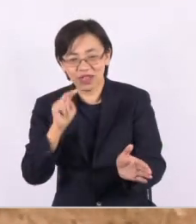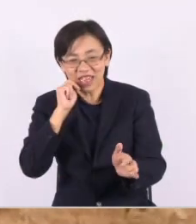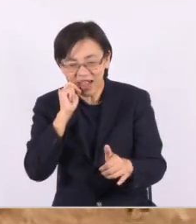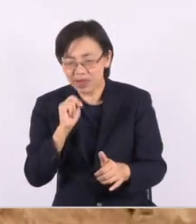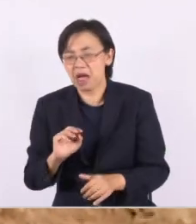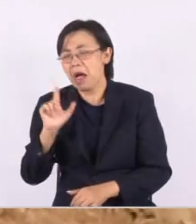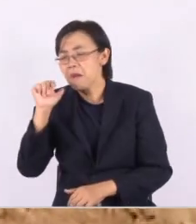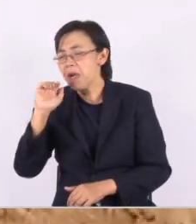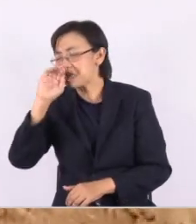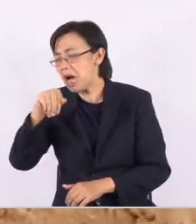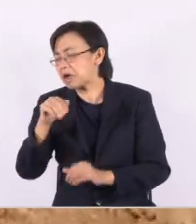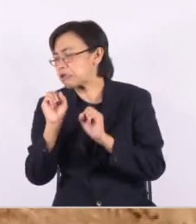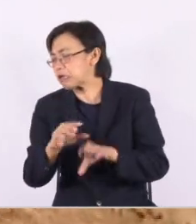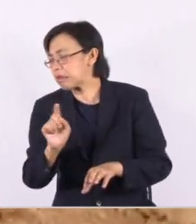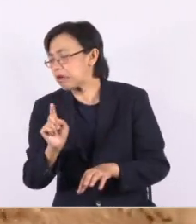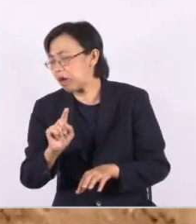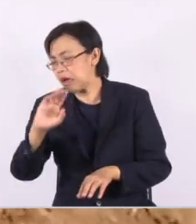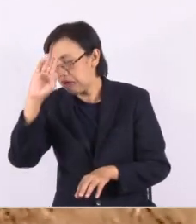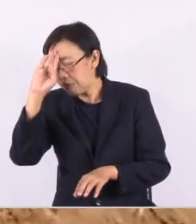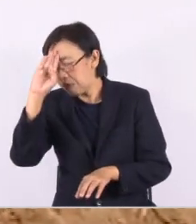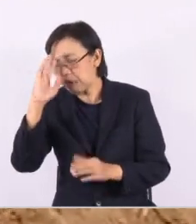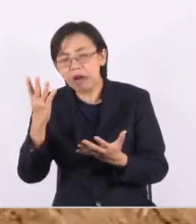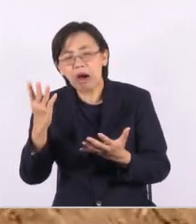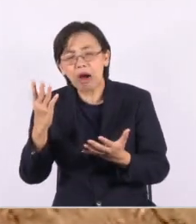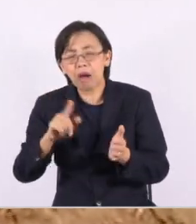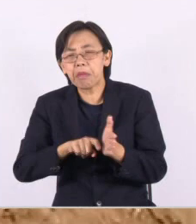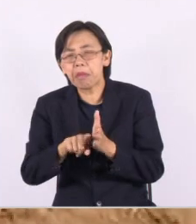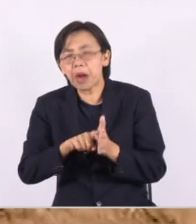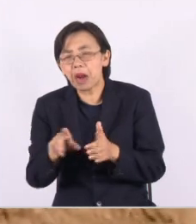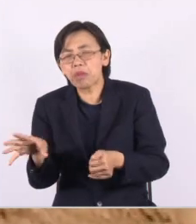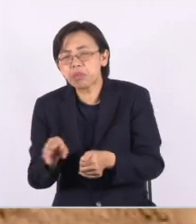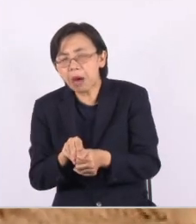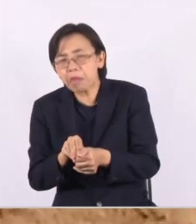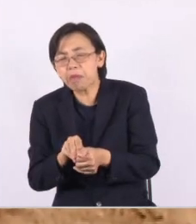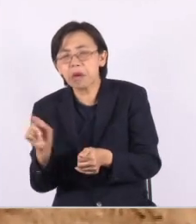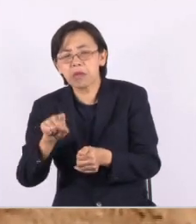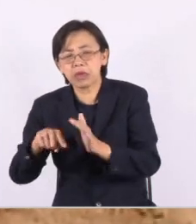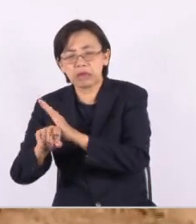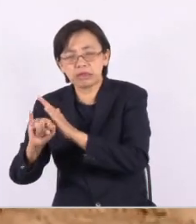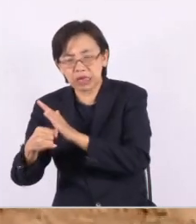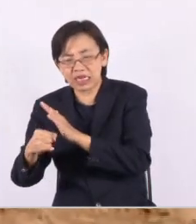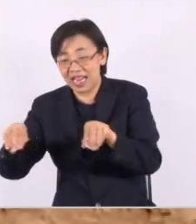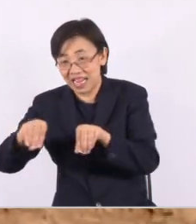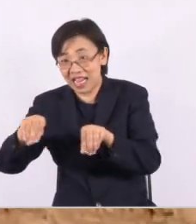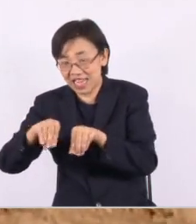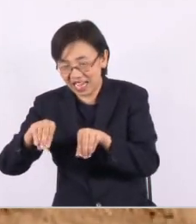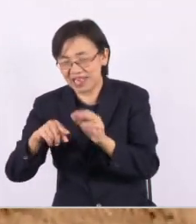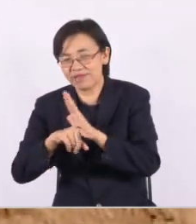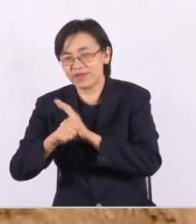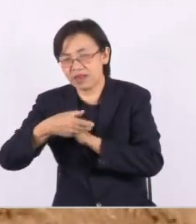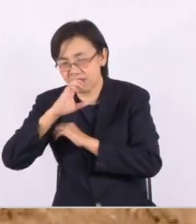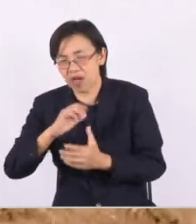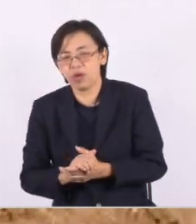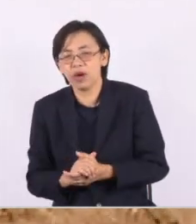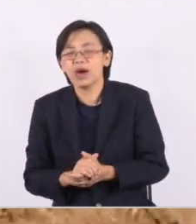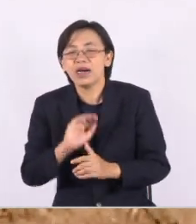ทิ้งจากอาการป่วยเป็นไวรัสเฮอร์ปีสในพื้นที่ป่าเขาสอยดาวจันทบุรีรอยต่อป่าจังหวัดสระแก้วแล้วก็เดิน